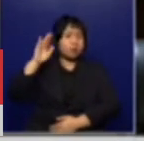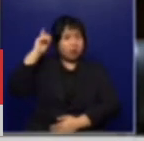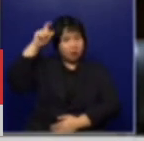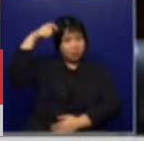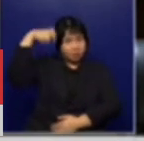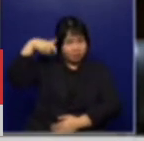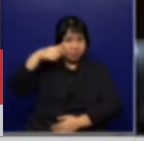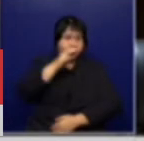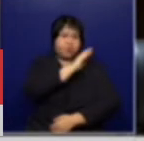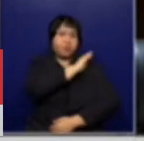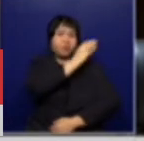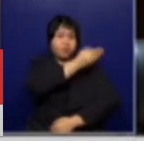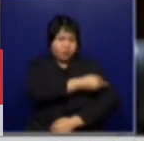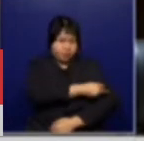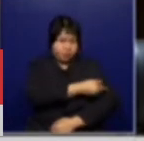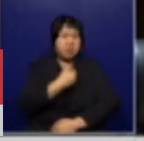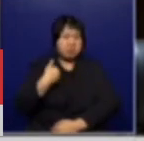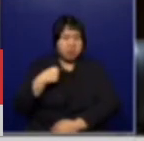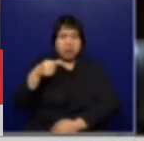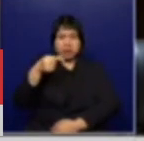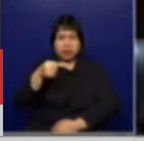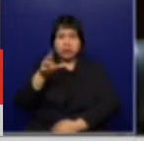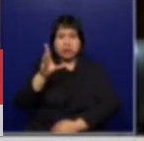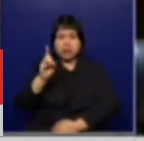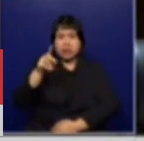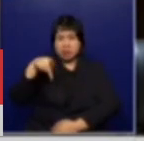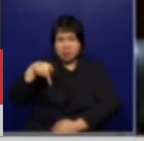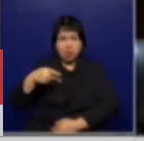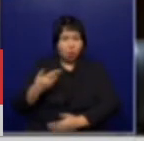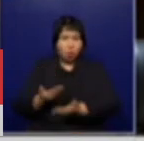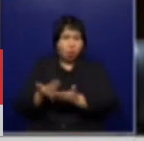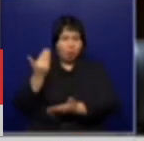ฟิลิปปินส์เคยมี GDP ที่สูงกว่าไทยค่ะต่อมา